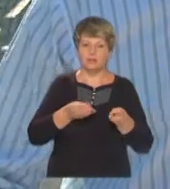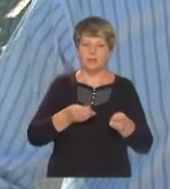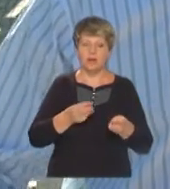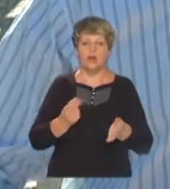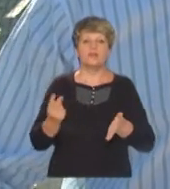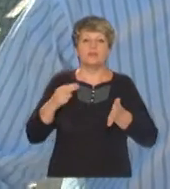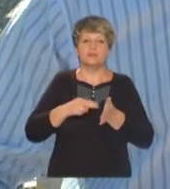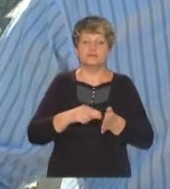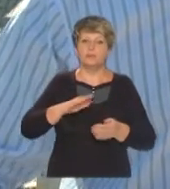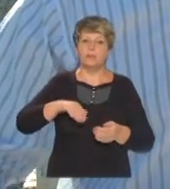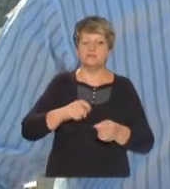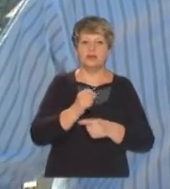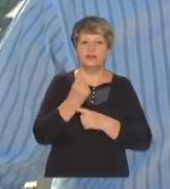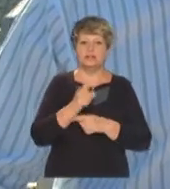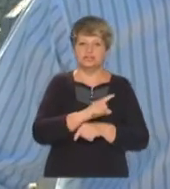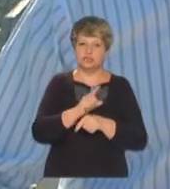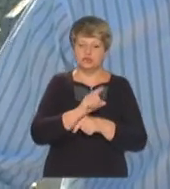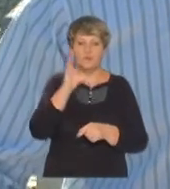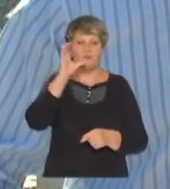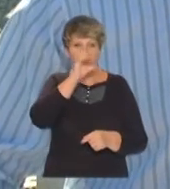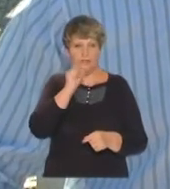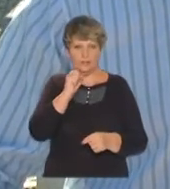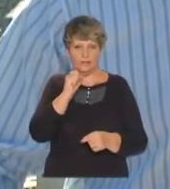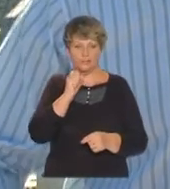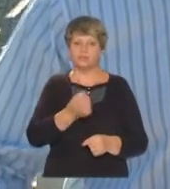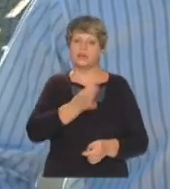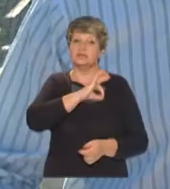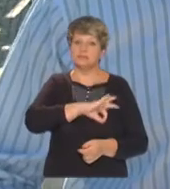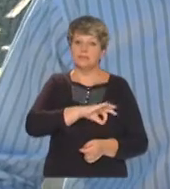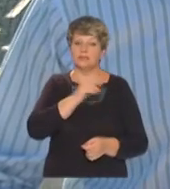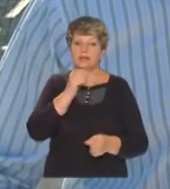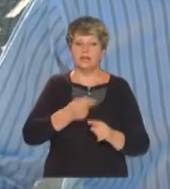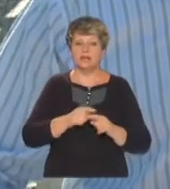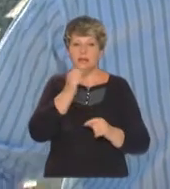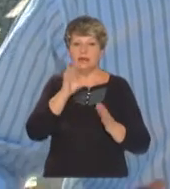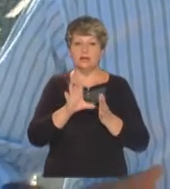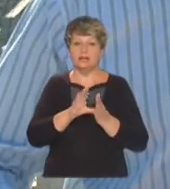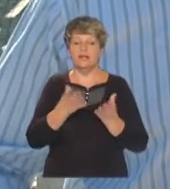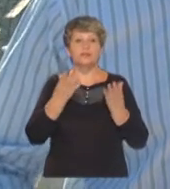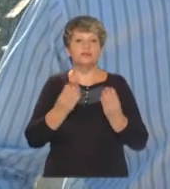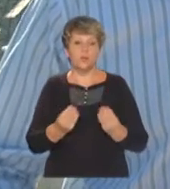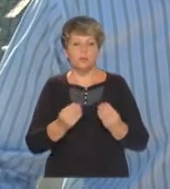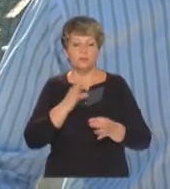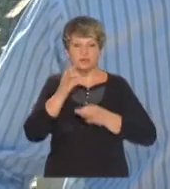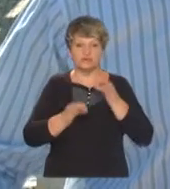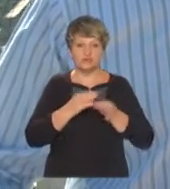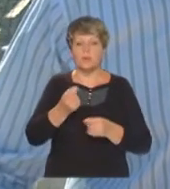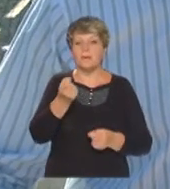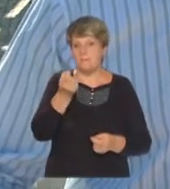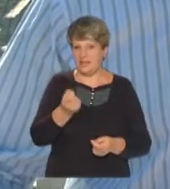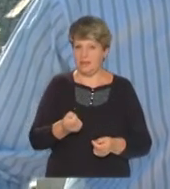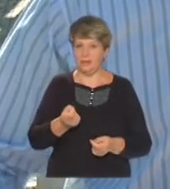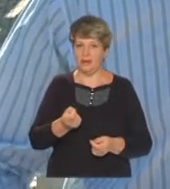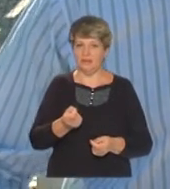електроопалювальні прилади вмикати після 11-ї години. Тобто використовувати електроенергію в денний період доби